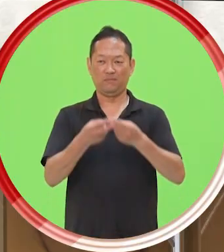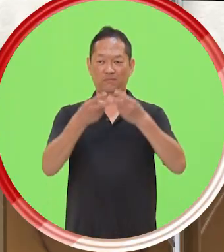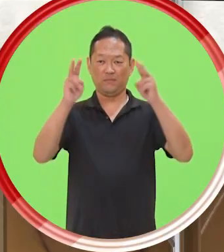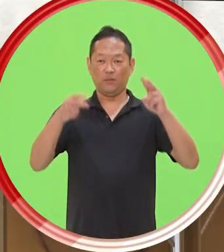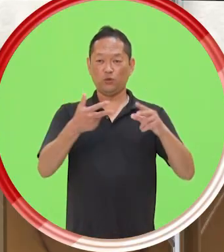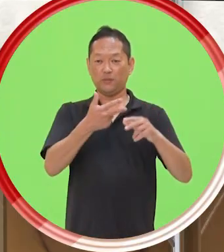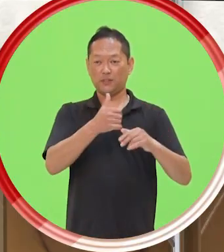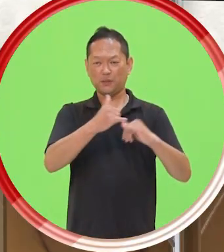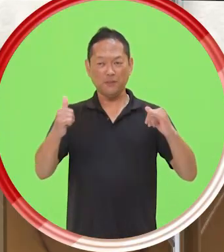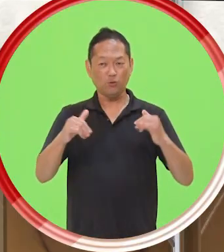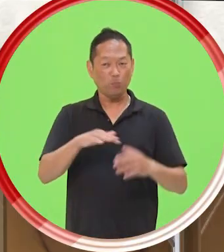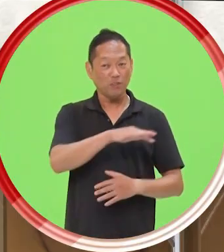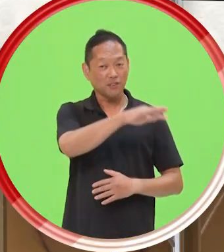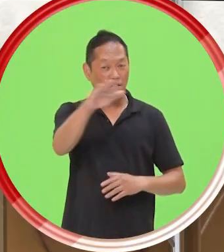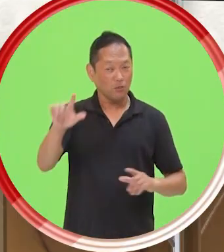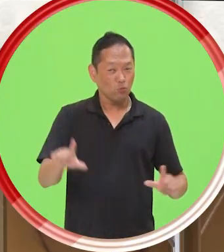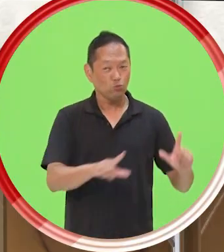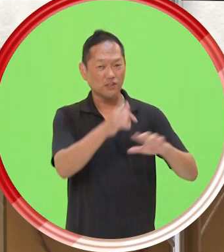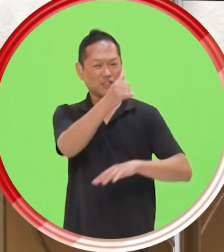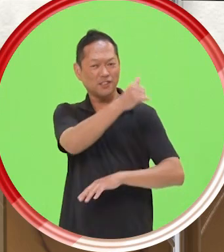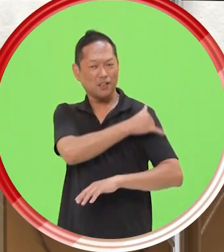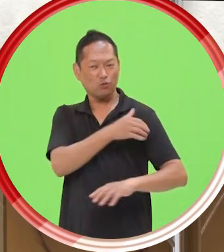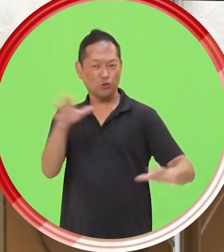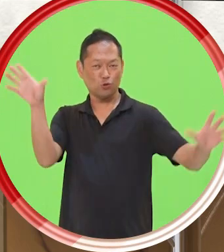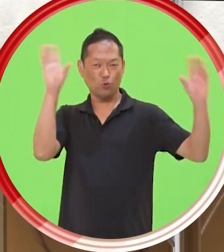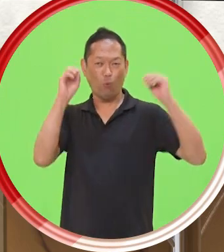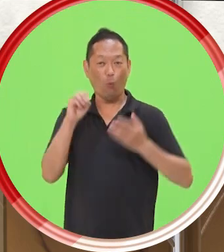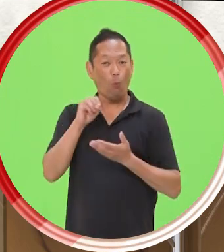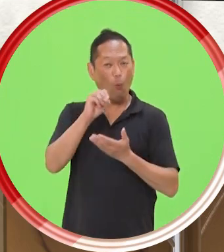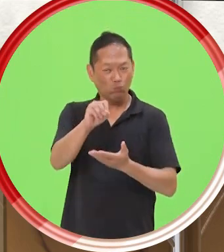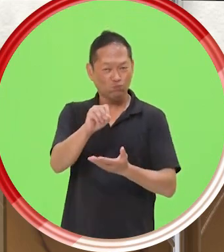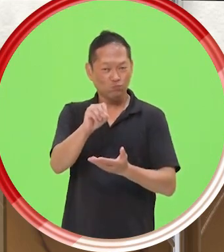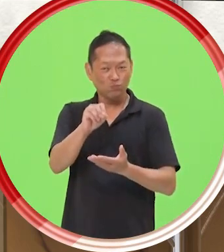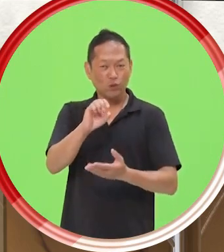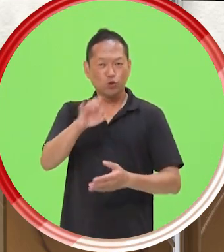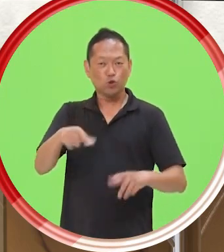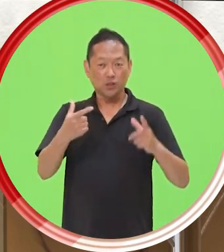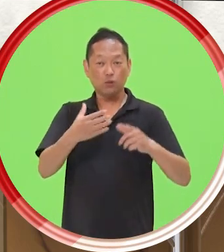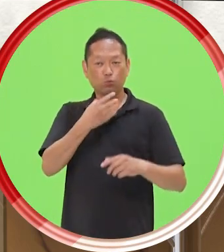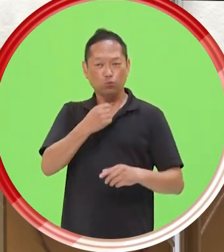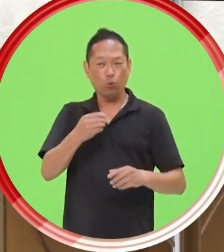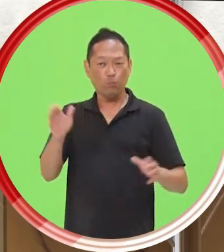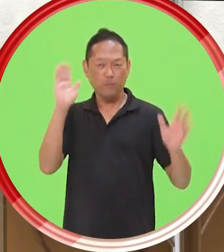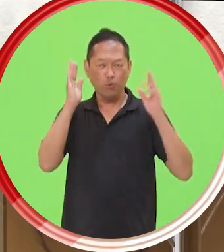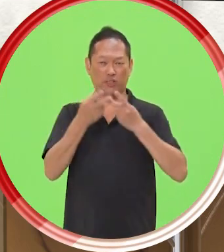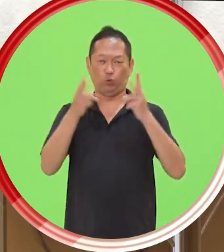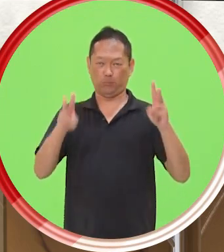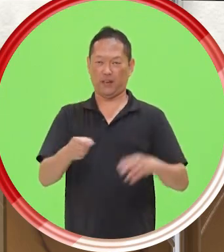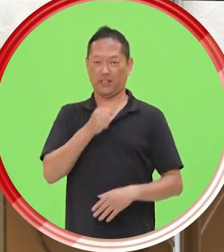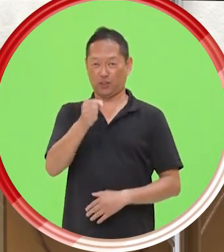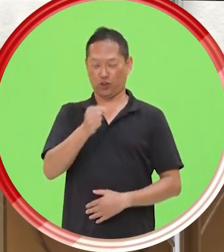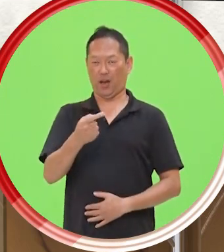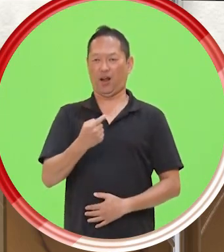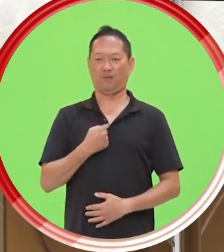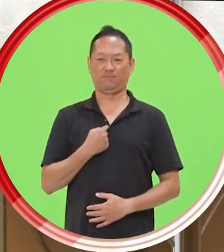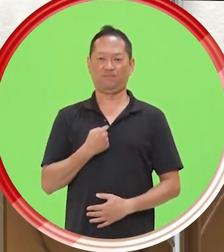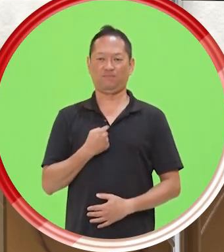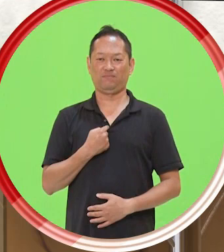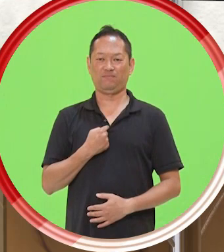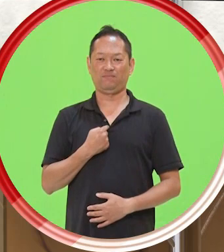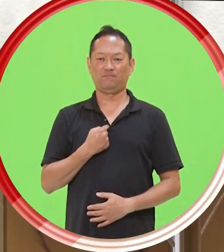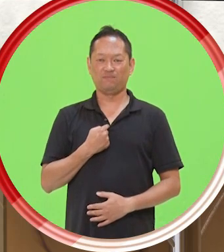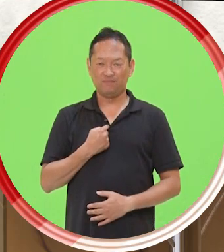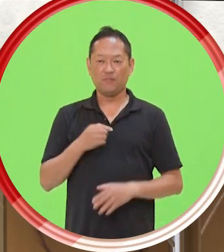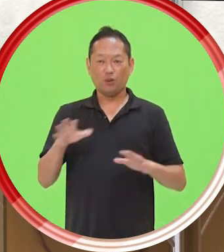広島市民の皆さんに暮らしに役立つ耳寄りな情報をお届けしている鈴木福の耳寄り広島、キャスターの鈴木福